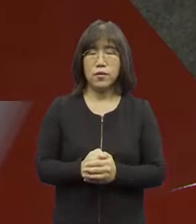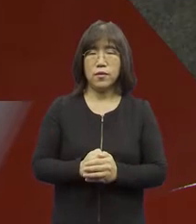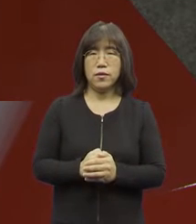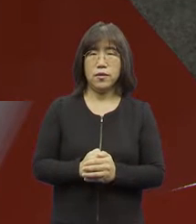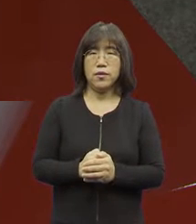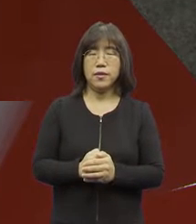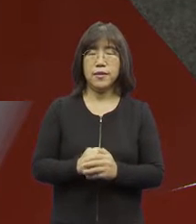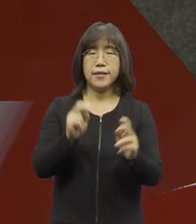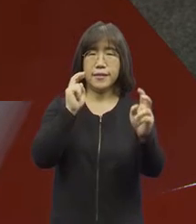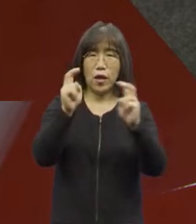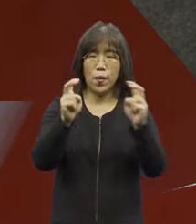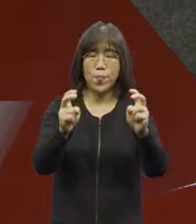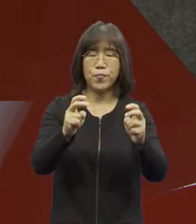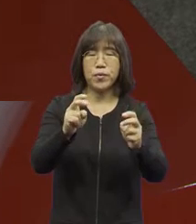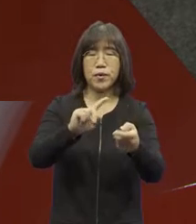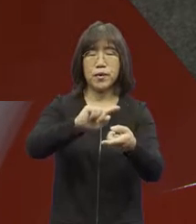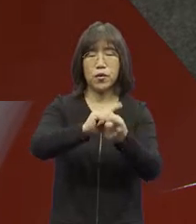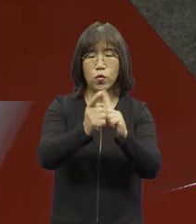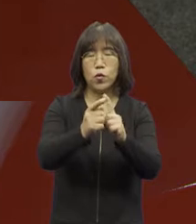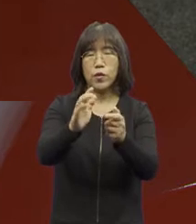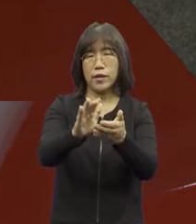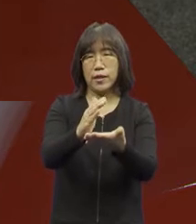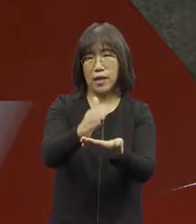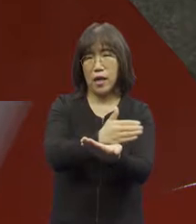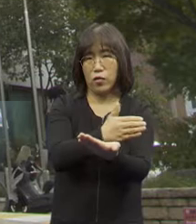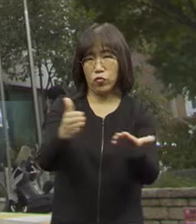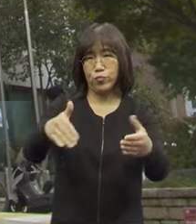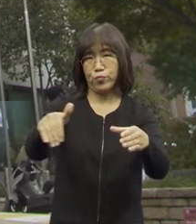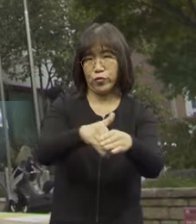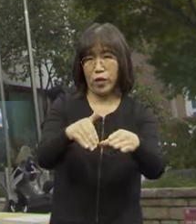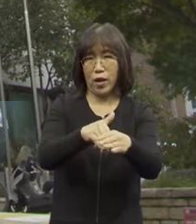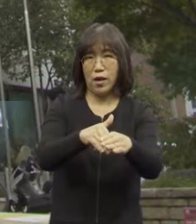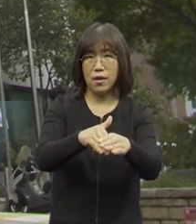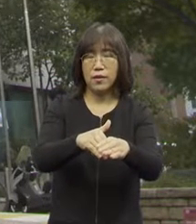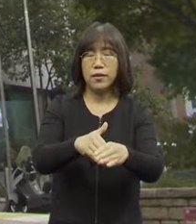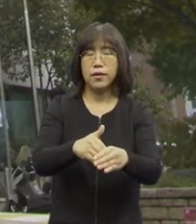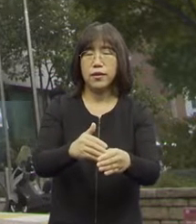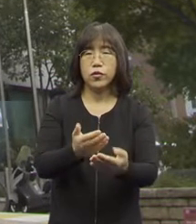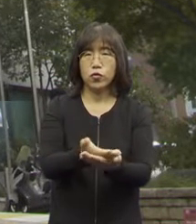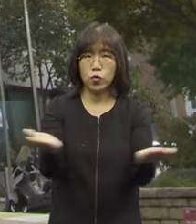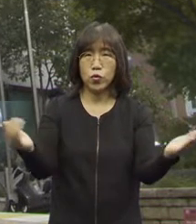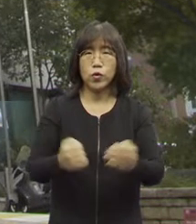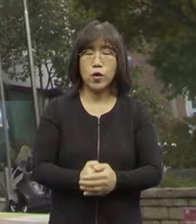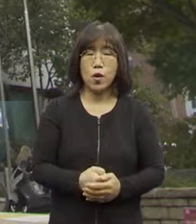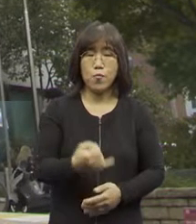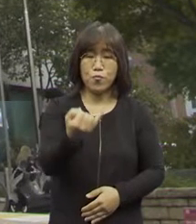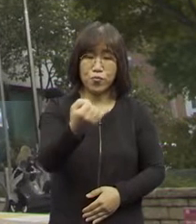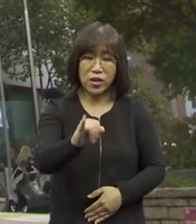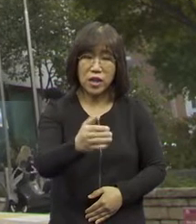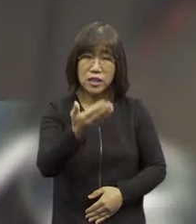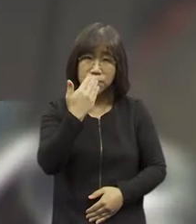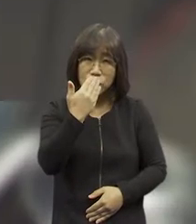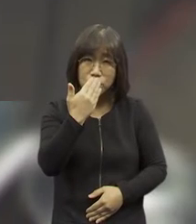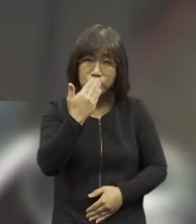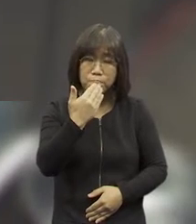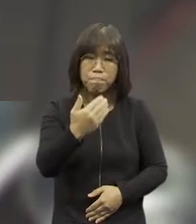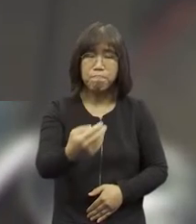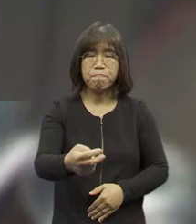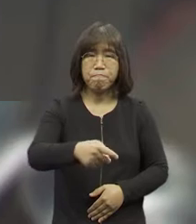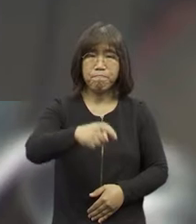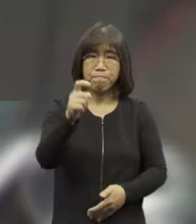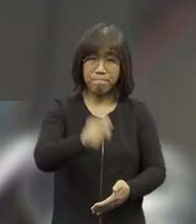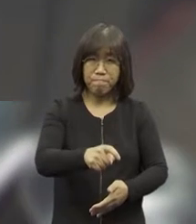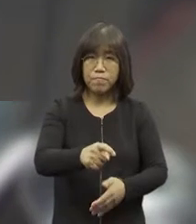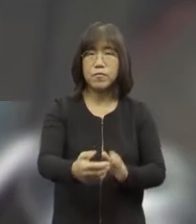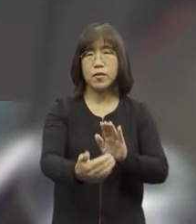사업을 펼치며 나눔 문화 캠페인을 전개합니다. 겨울철 식중독을 예방하고 부정 불량식품을